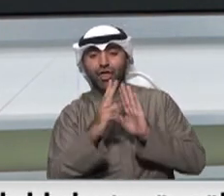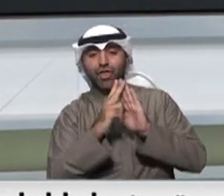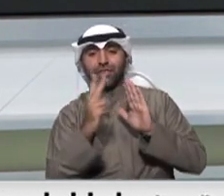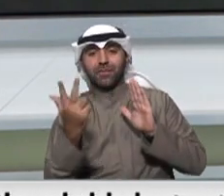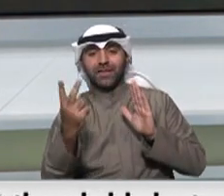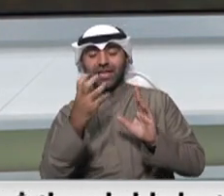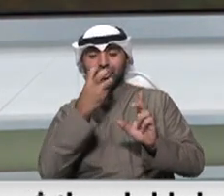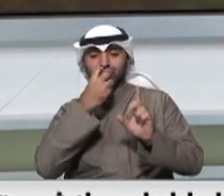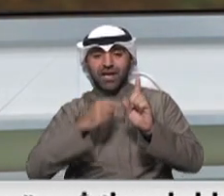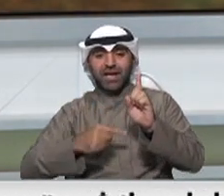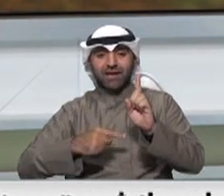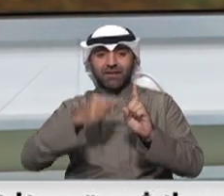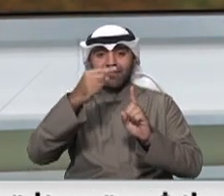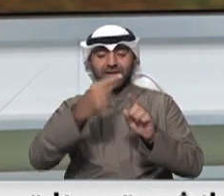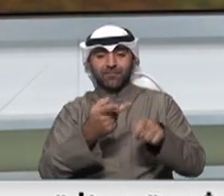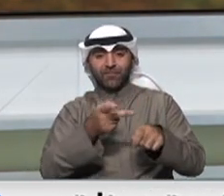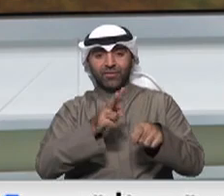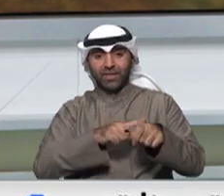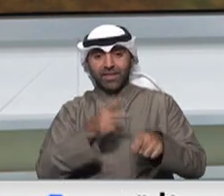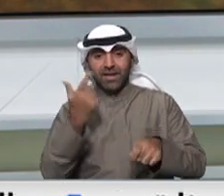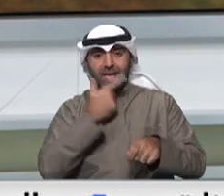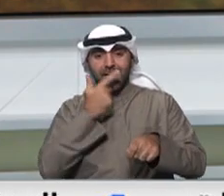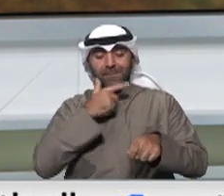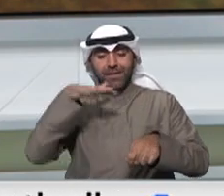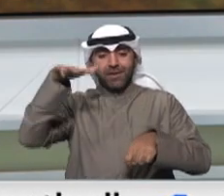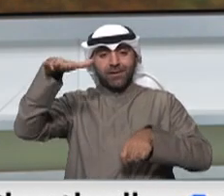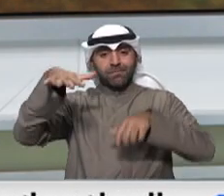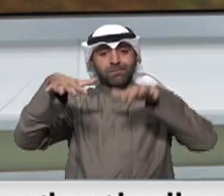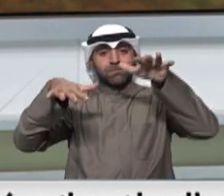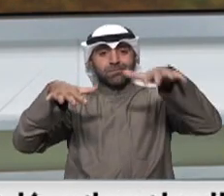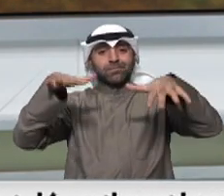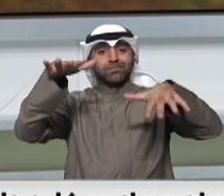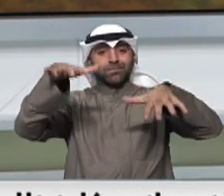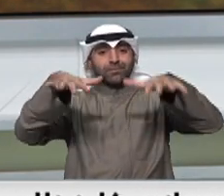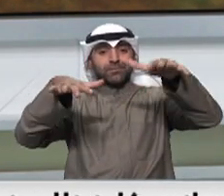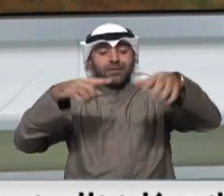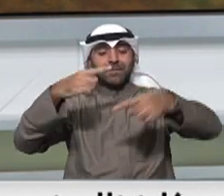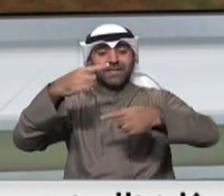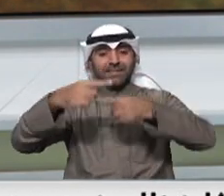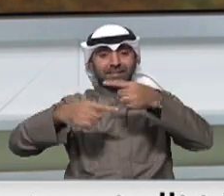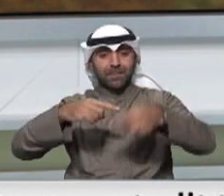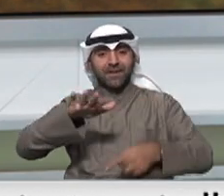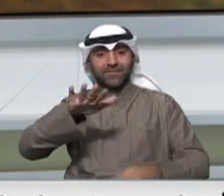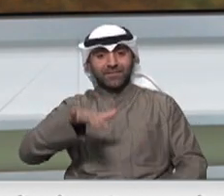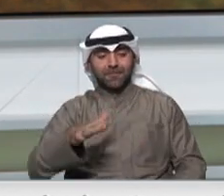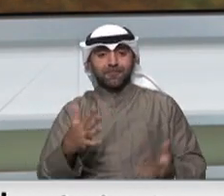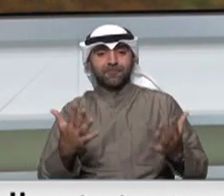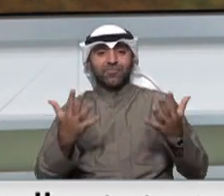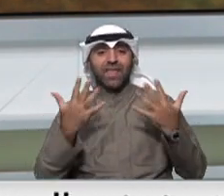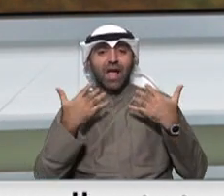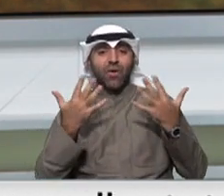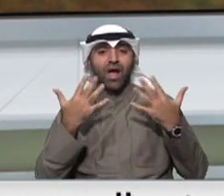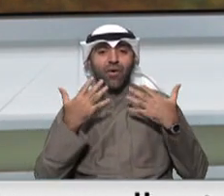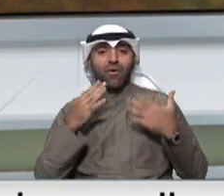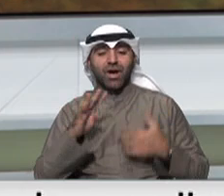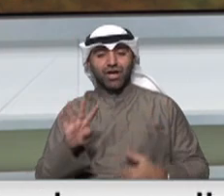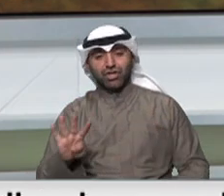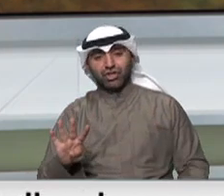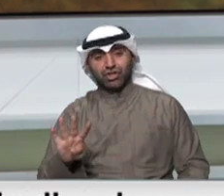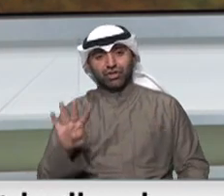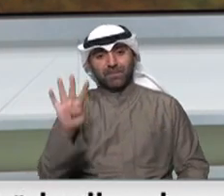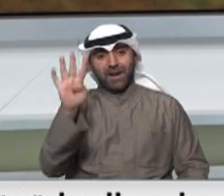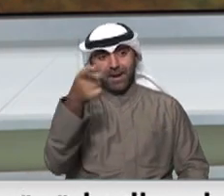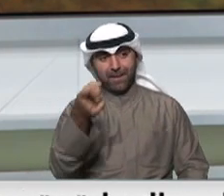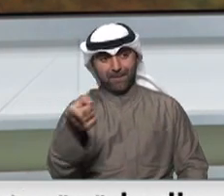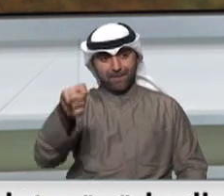ويانا على فترات متقطعه حتى منتصف نهار يوم الغد والهواء الشمال الغربي ايضا راح يستمر ويانا خفيف الى معتدل السرعه بوجه عام خلال النهار